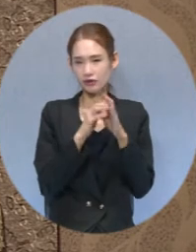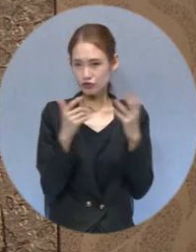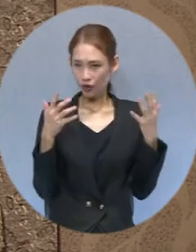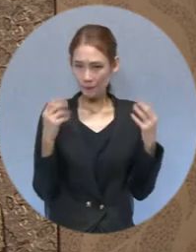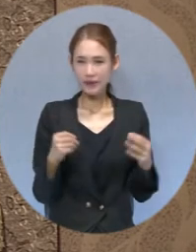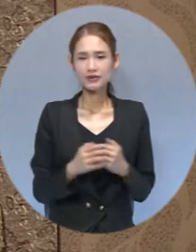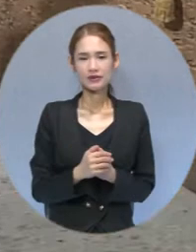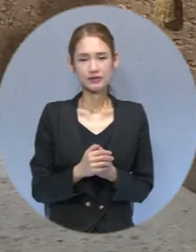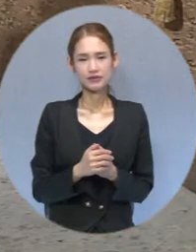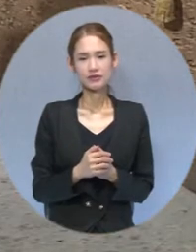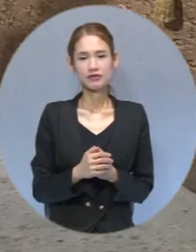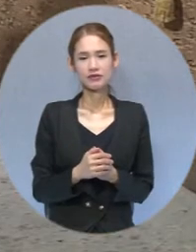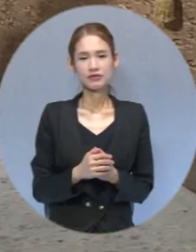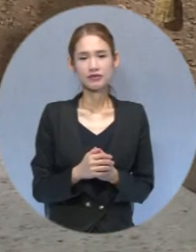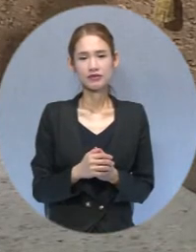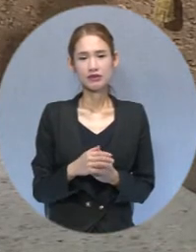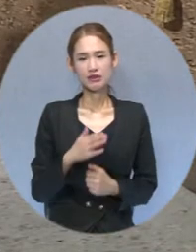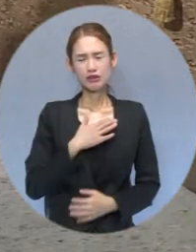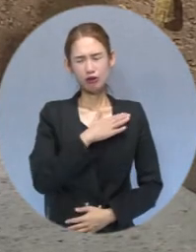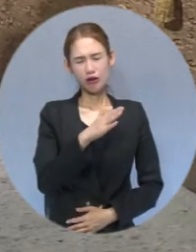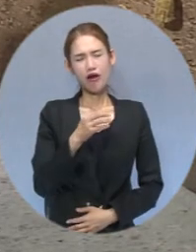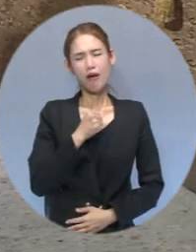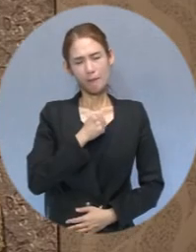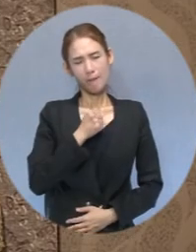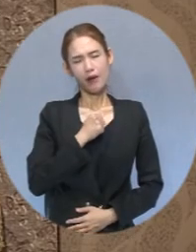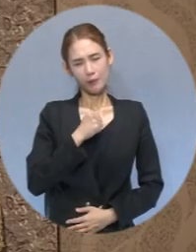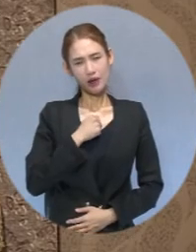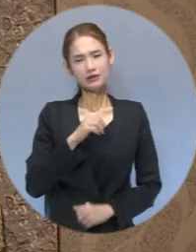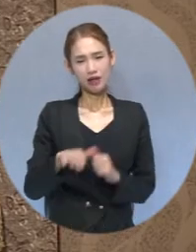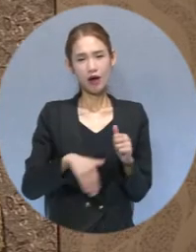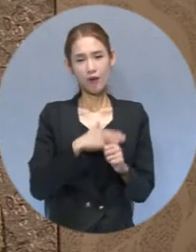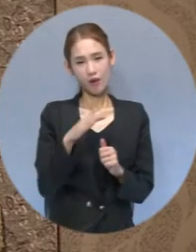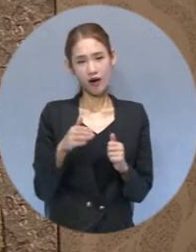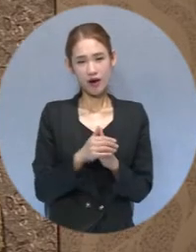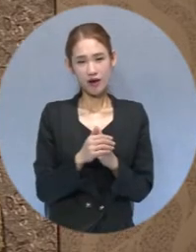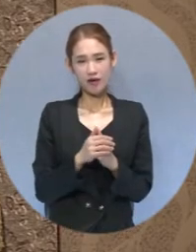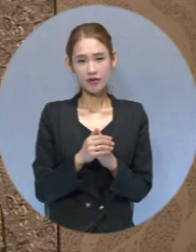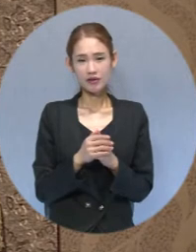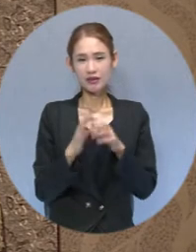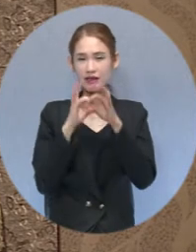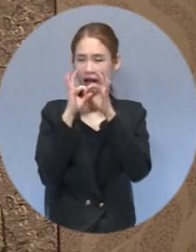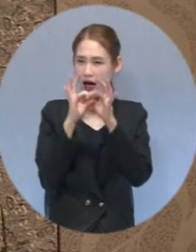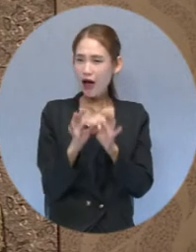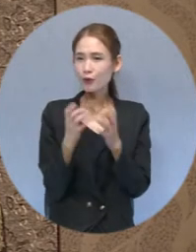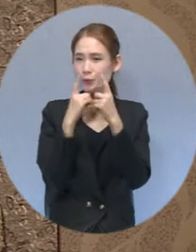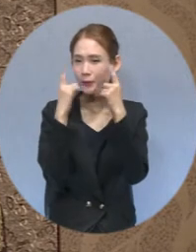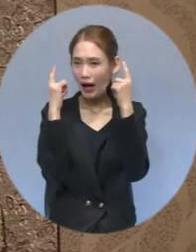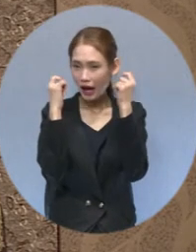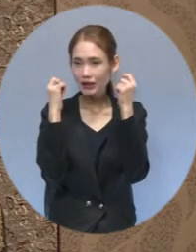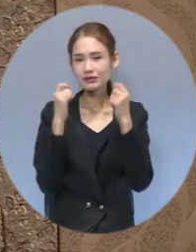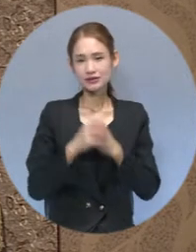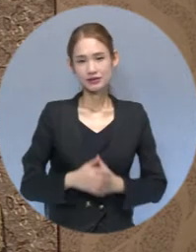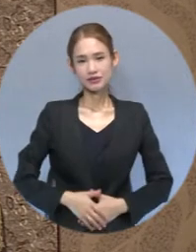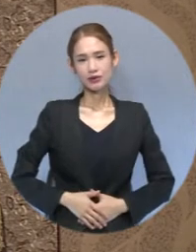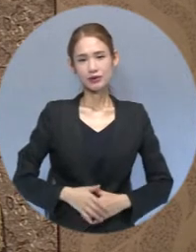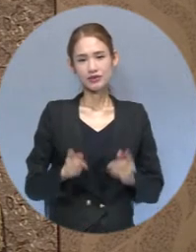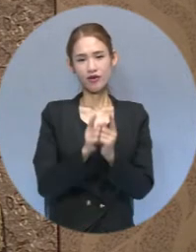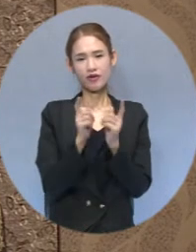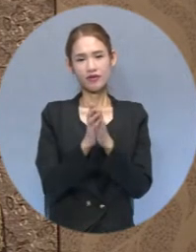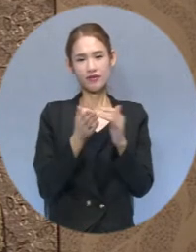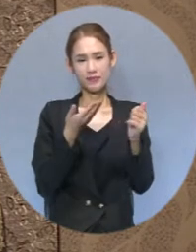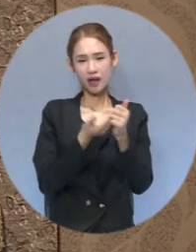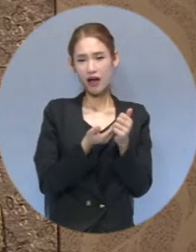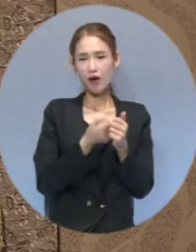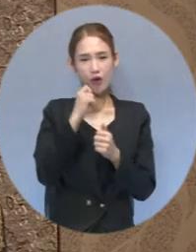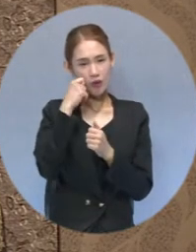있습니다. 깝깝하죠, 저희도. 그렇죠. 끊임없이 마스크를 써야 되고 실질적으로 네. 저희가 할 수 있는 부분은 없으니까